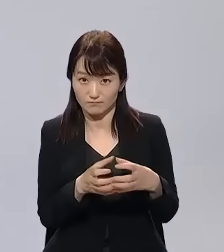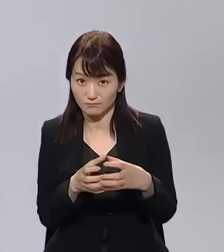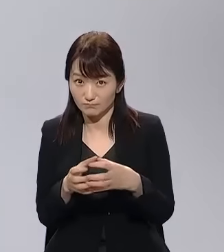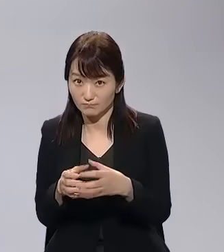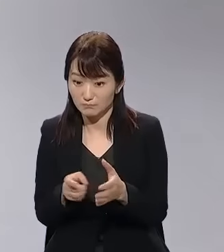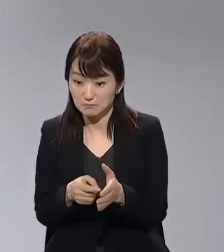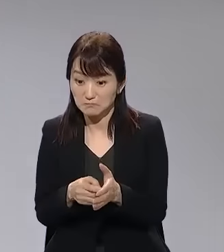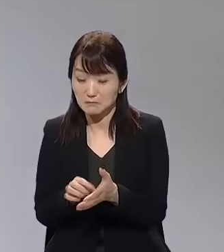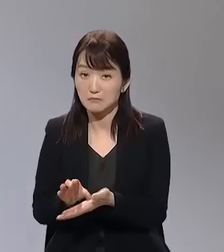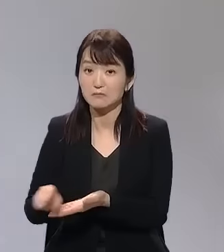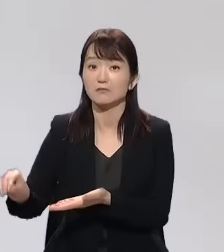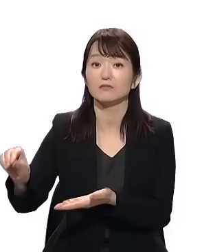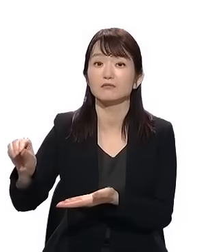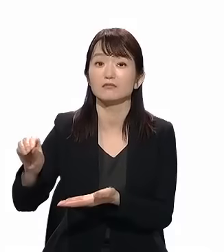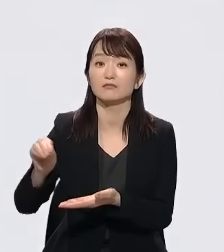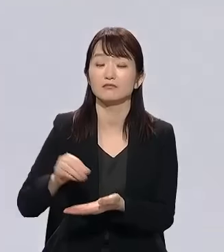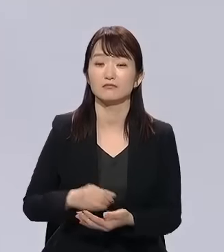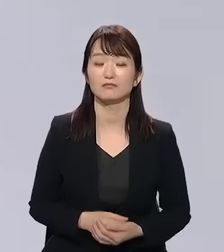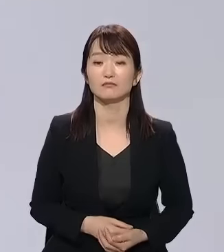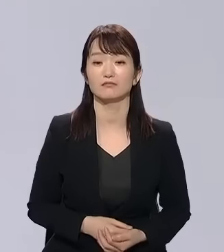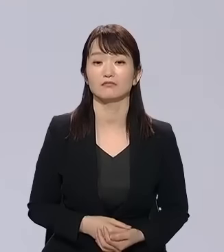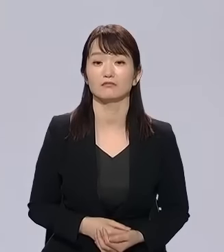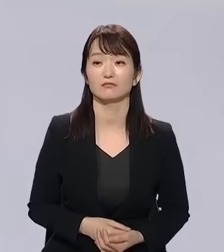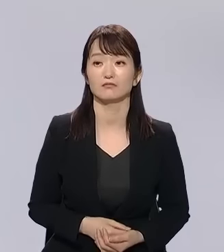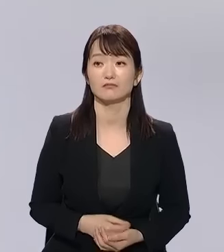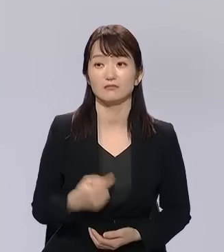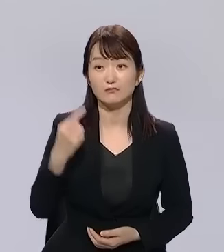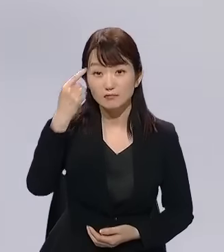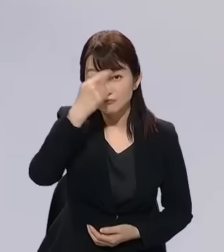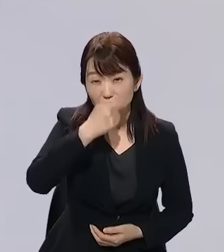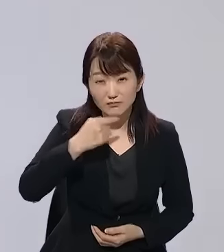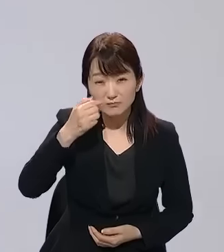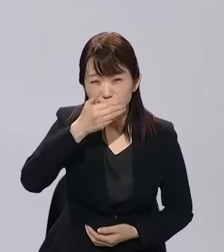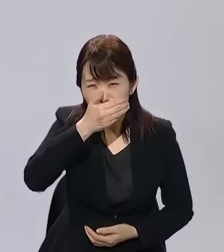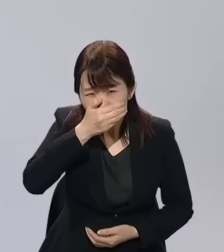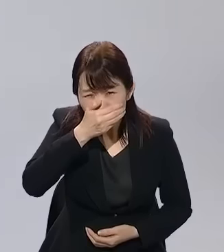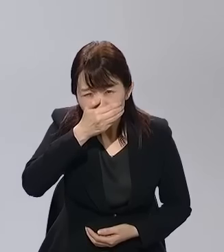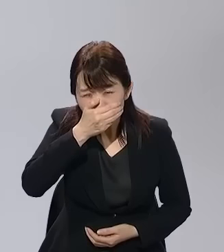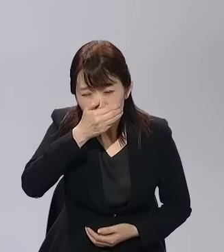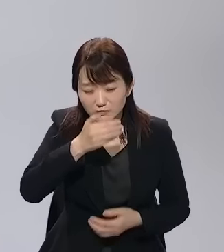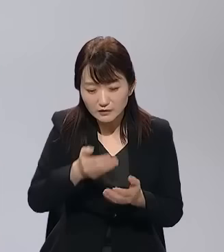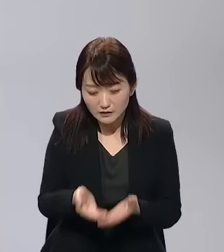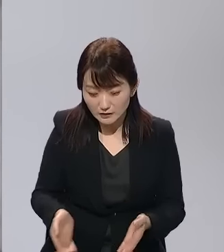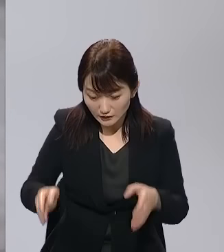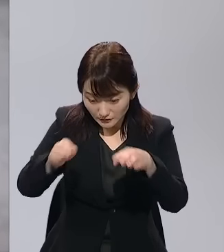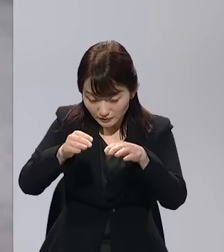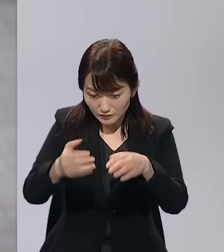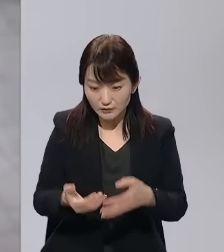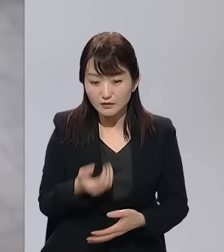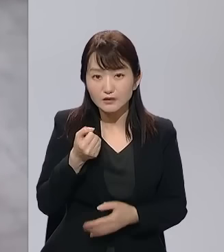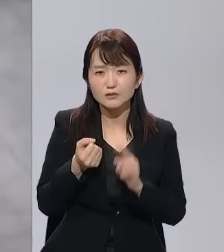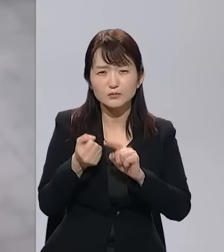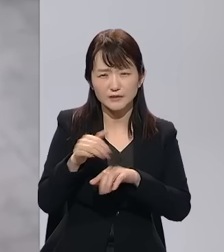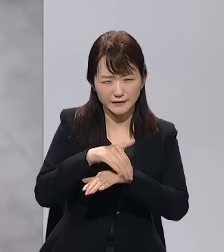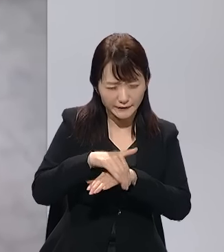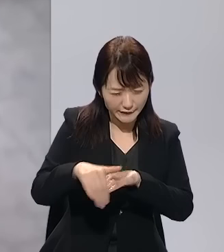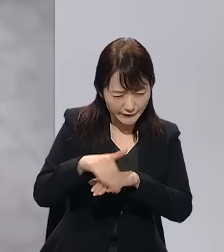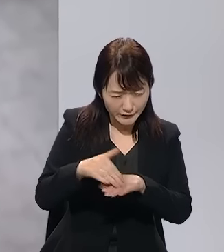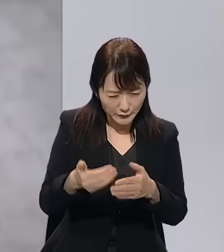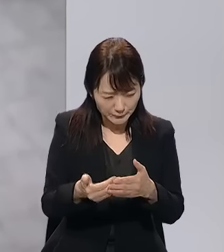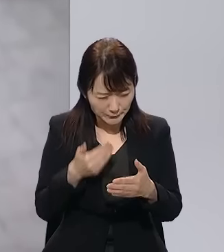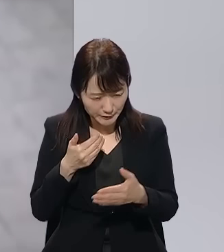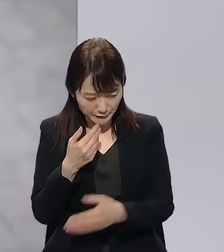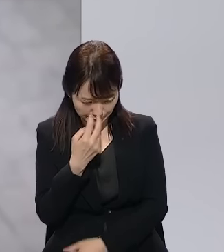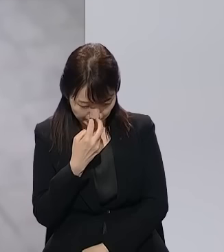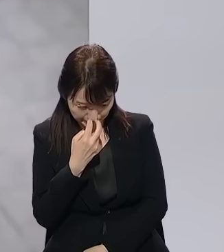어 그상 황급 라요 자 얼굴도 다 가리고 담아갈 대까지 들고온 걸 보면 계획범죄 미리 사전